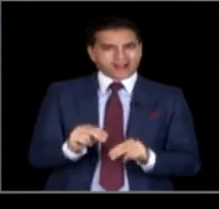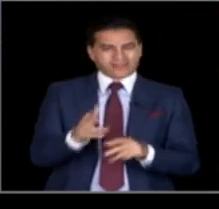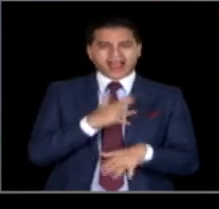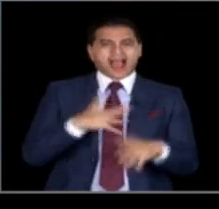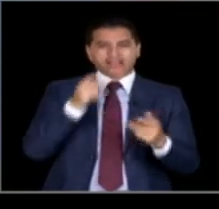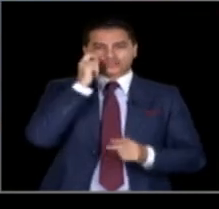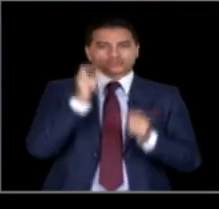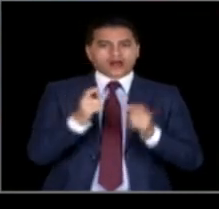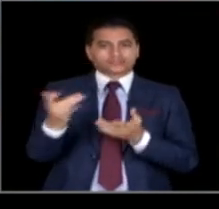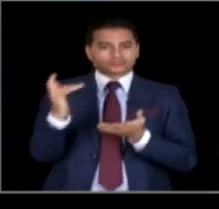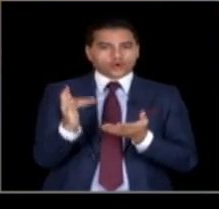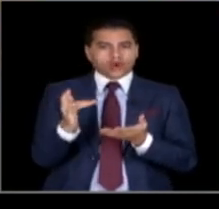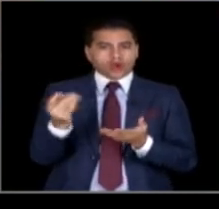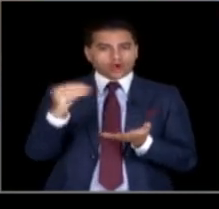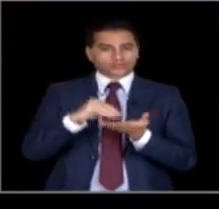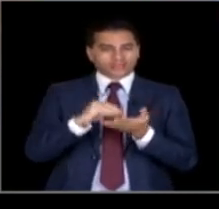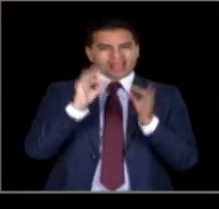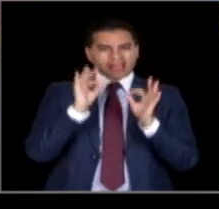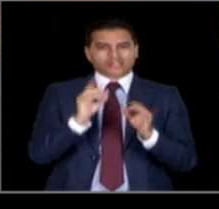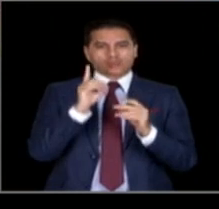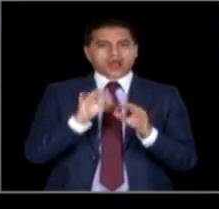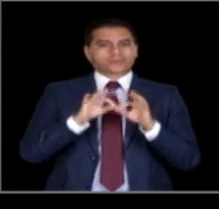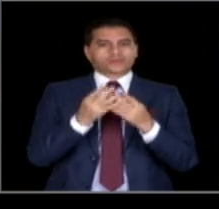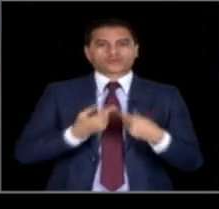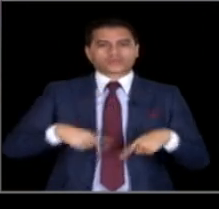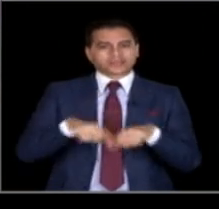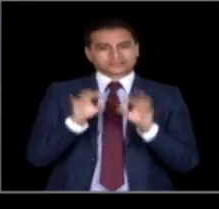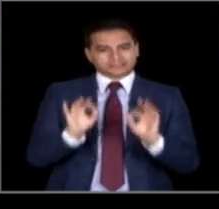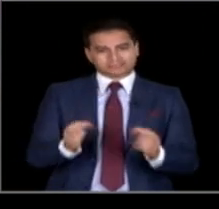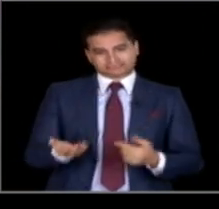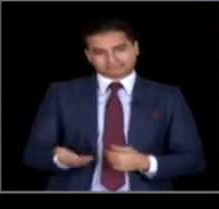حد بيقعد على الكرسي ده بيبقى واحد من العيلة.